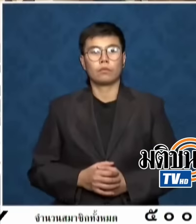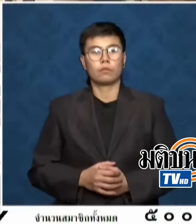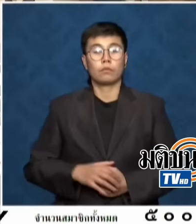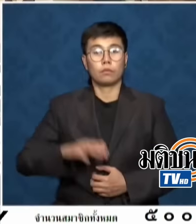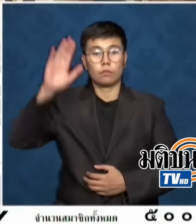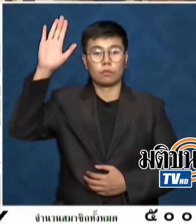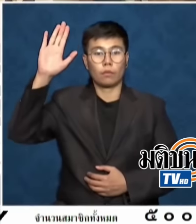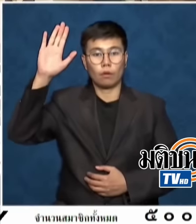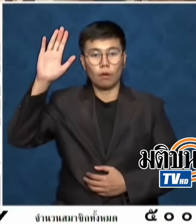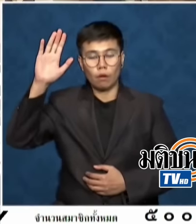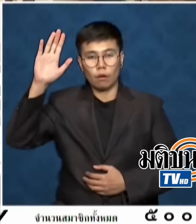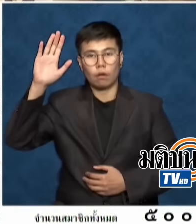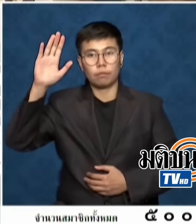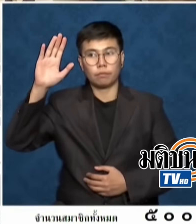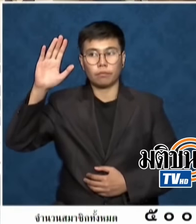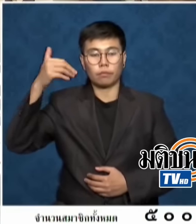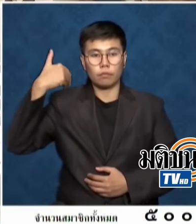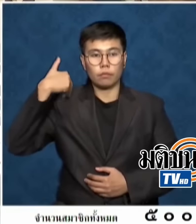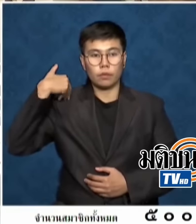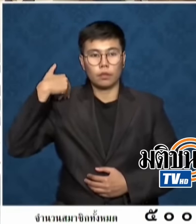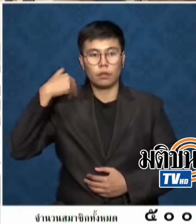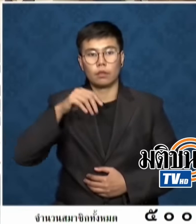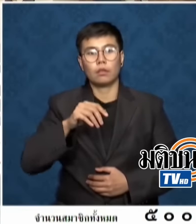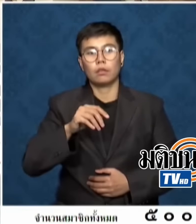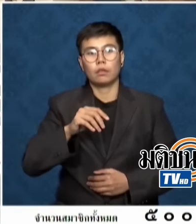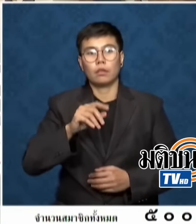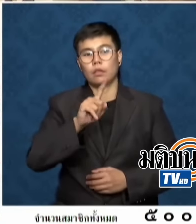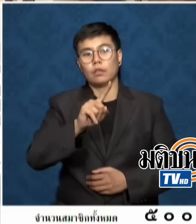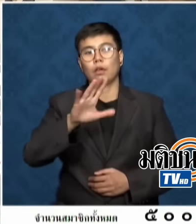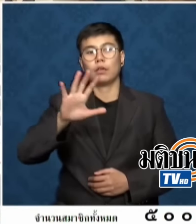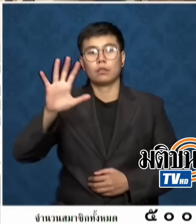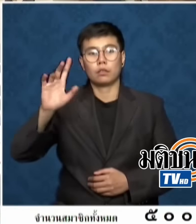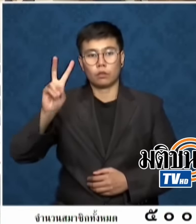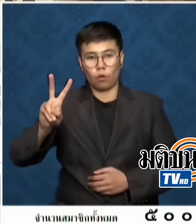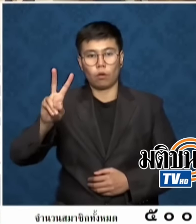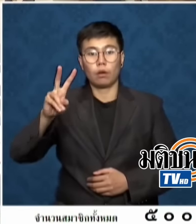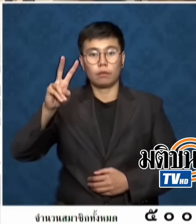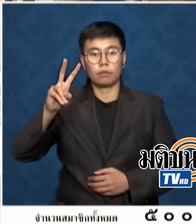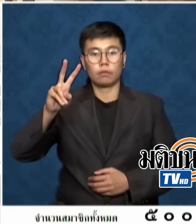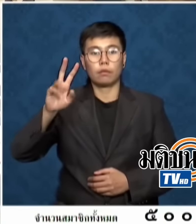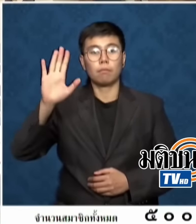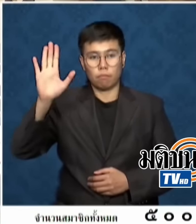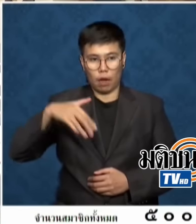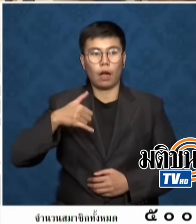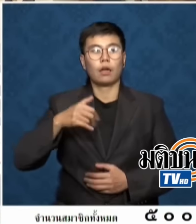ท่านประธานคะที่พา152แสดงตนค่ะ